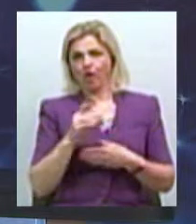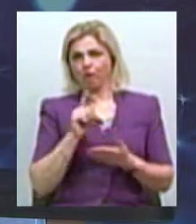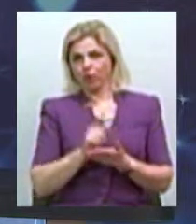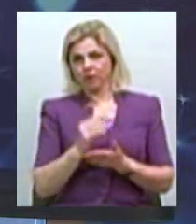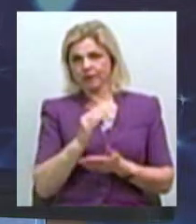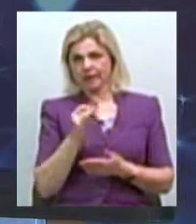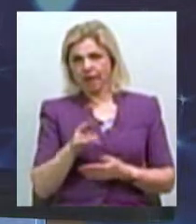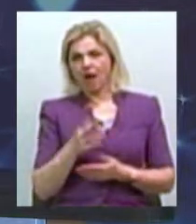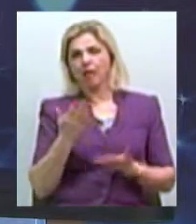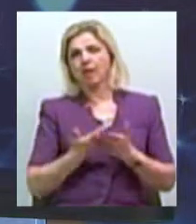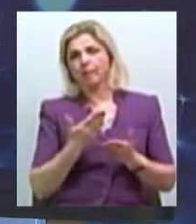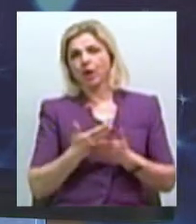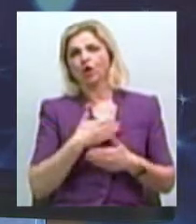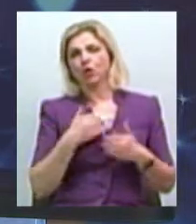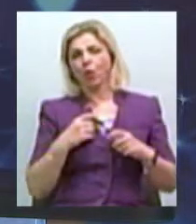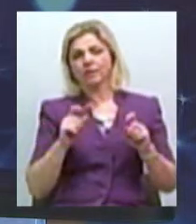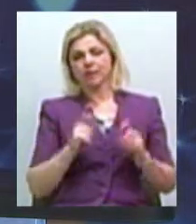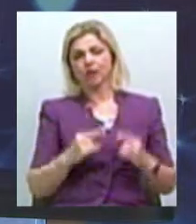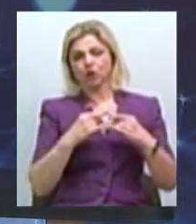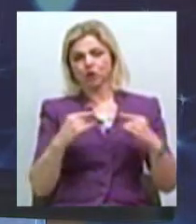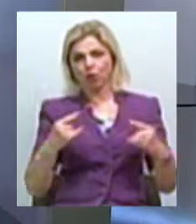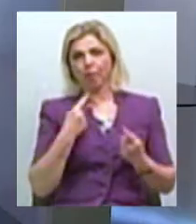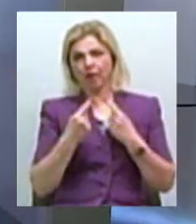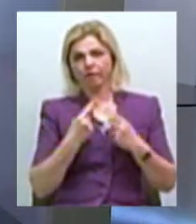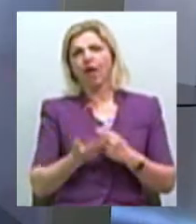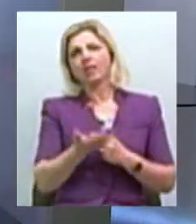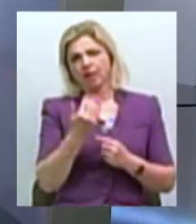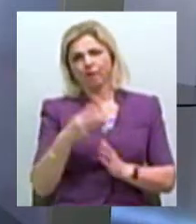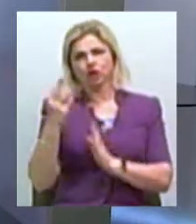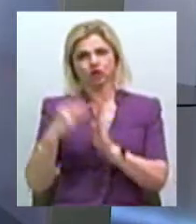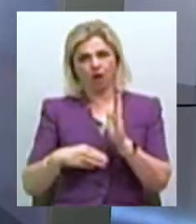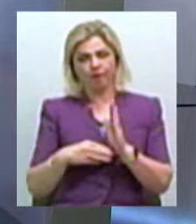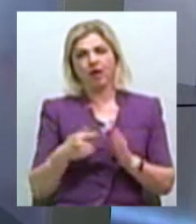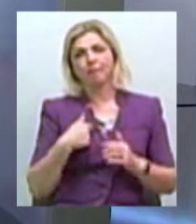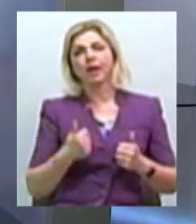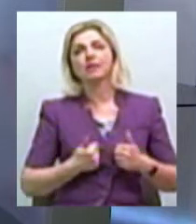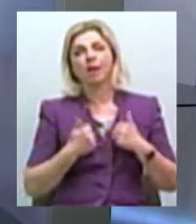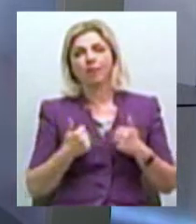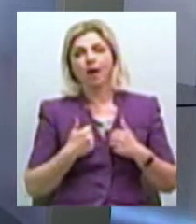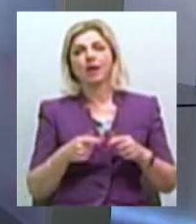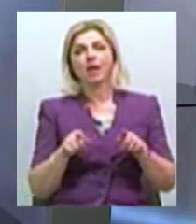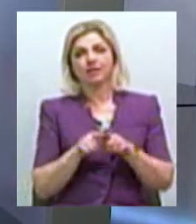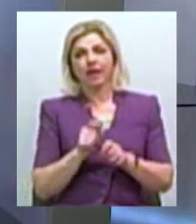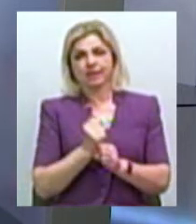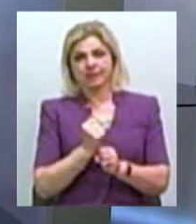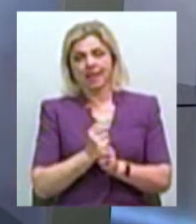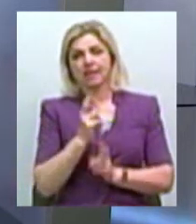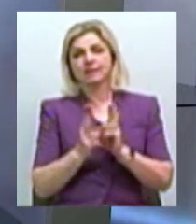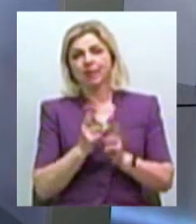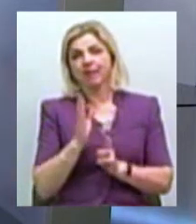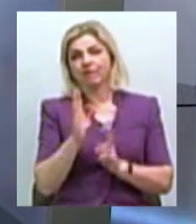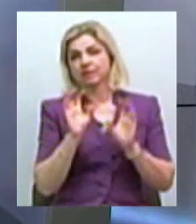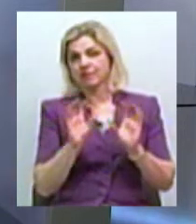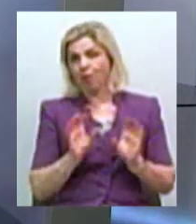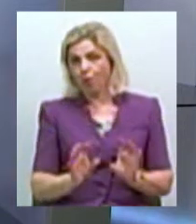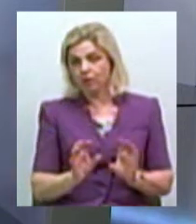хочуть роботодавці сідати за стіл переговорів, хай їм, давайте будемо штраф виписувати. Тобто ми намагалися це внести такі зміни до законодавства.